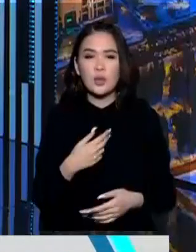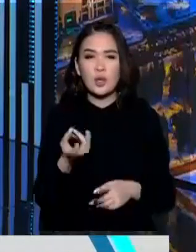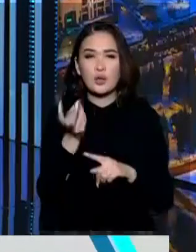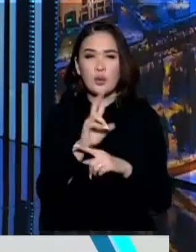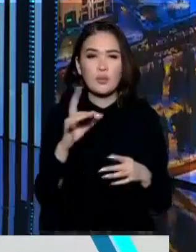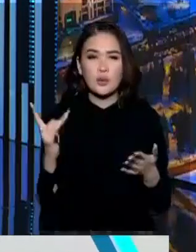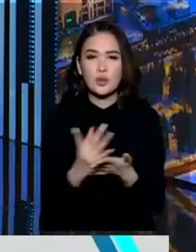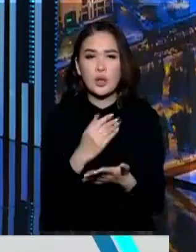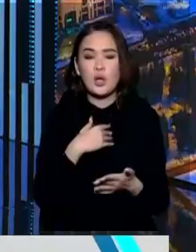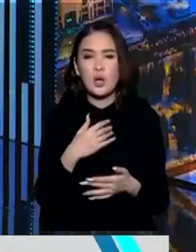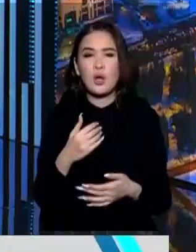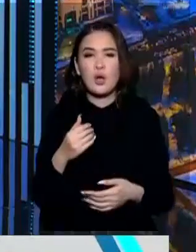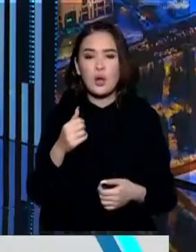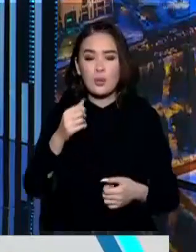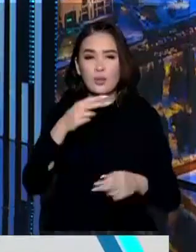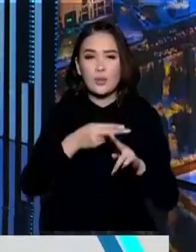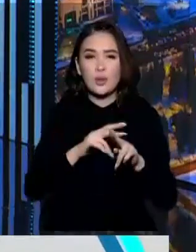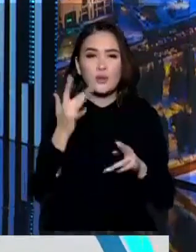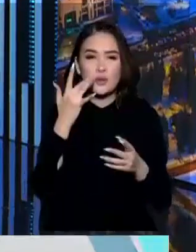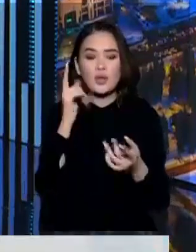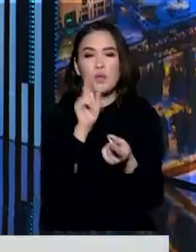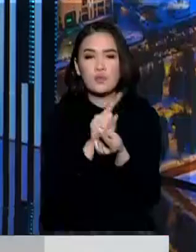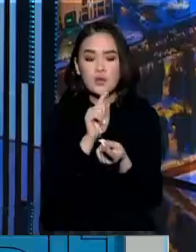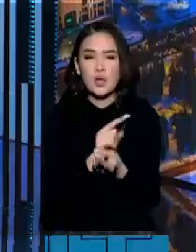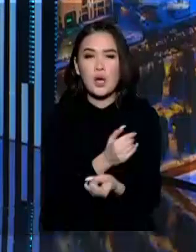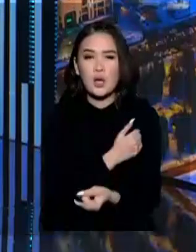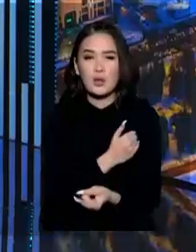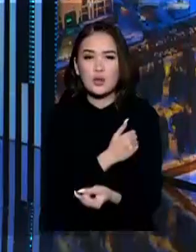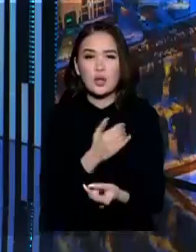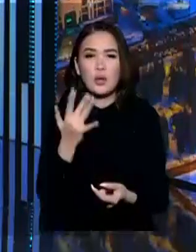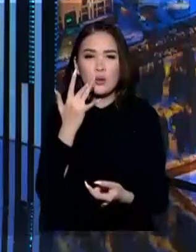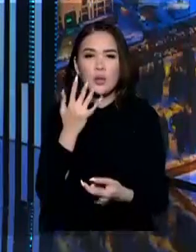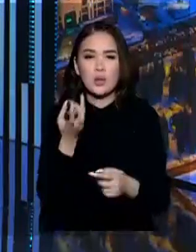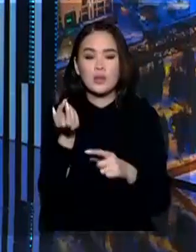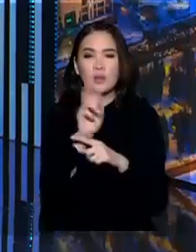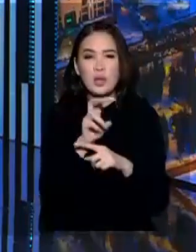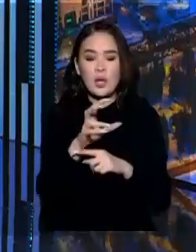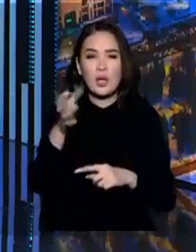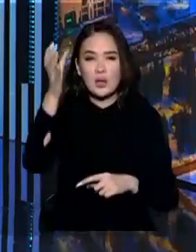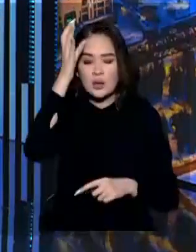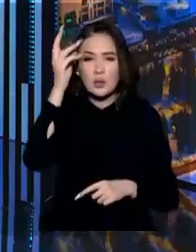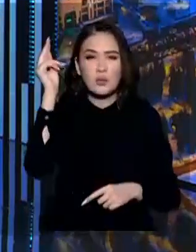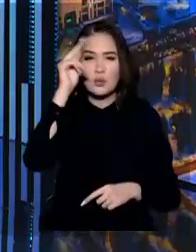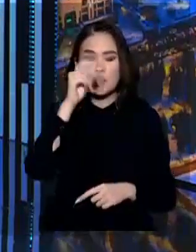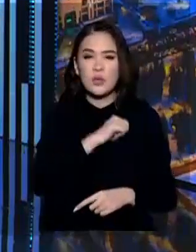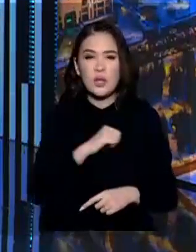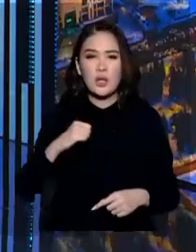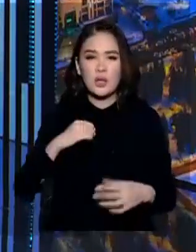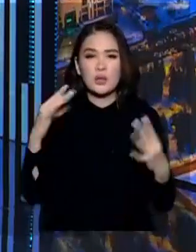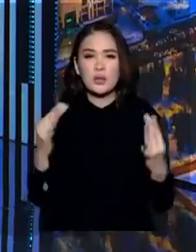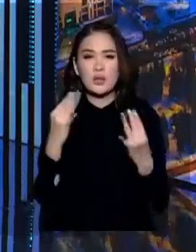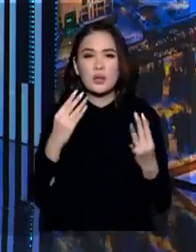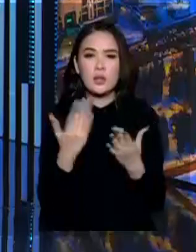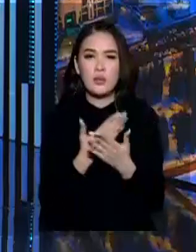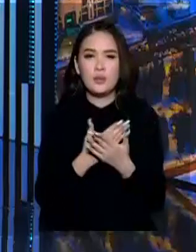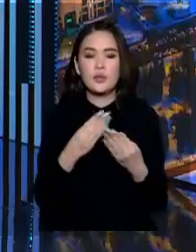бірінші рет, енді алла жазса осылай кездесіп тұрып, біз сіздердің көрермендеріңізге ғылым және білім саласындағы ең қызық жаңалықтарды